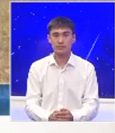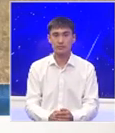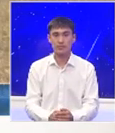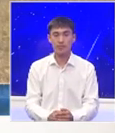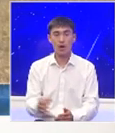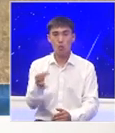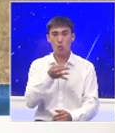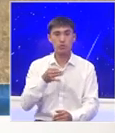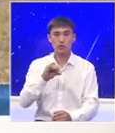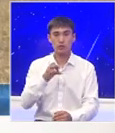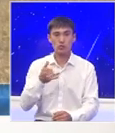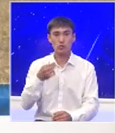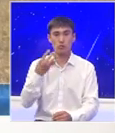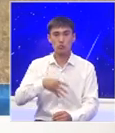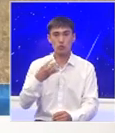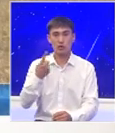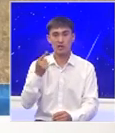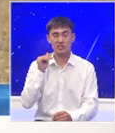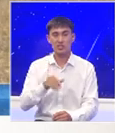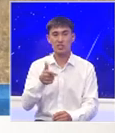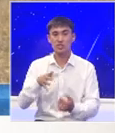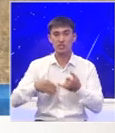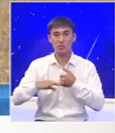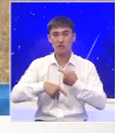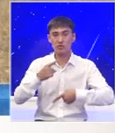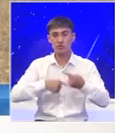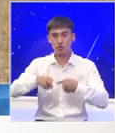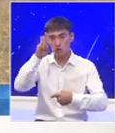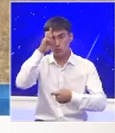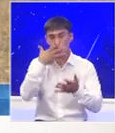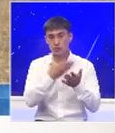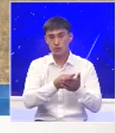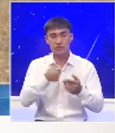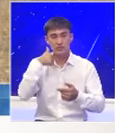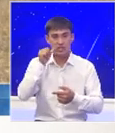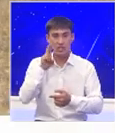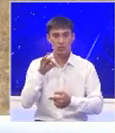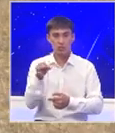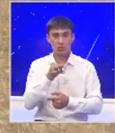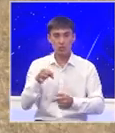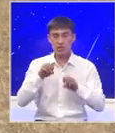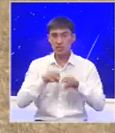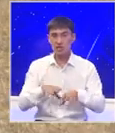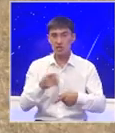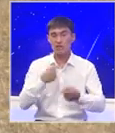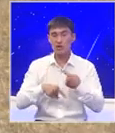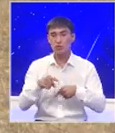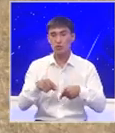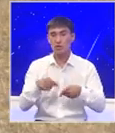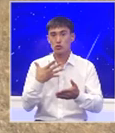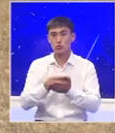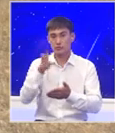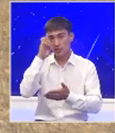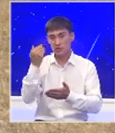По области ЖТСУ более 41 тысячи земель возвращено в государственную собственность. Буквально вчера в Кербулаке было принято решение вернуть и передать в